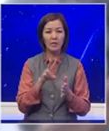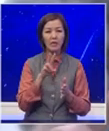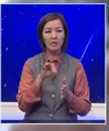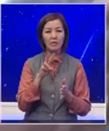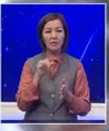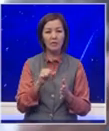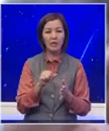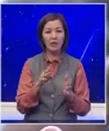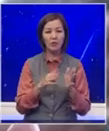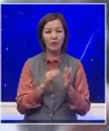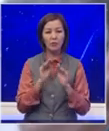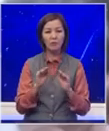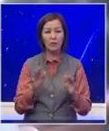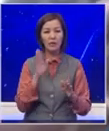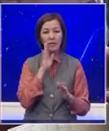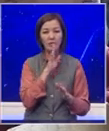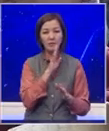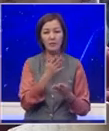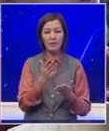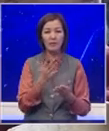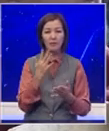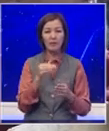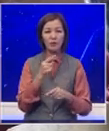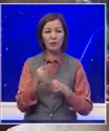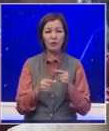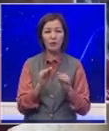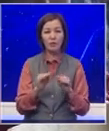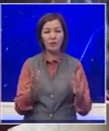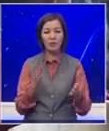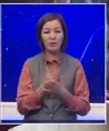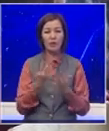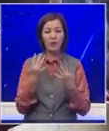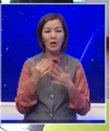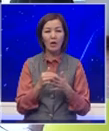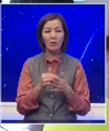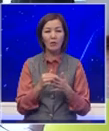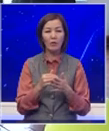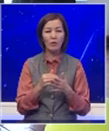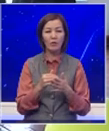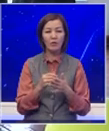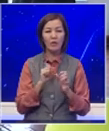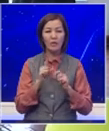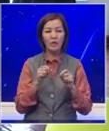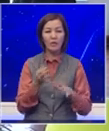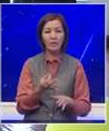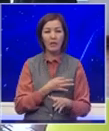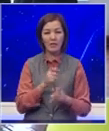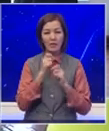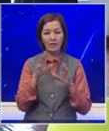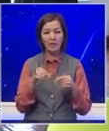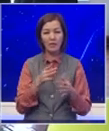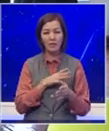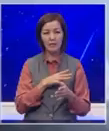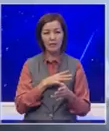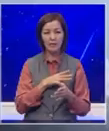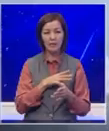Ивановна. Ол 9 баланың анасы, 5 шөбіренің әжесі. Мерекелік кеште ауылдың асыл қазынасына алтын алқа тағылды. Құрсағын құрғатпаған